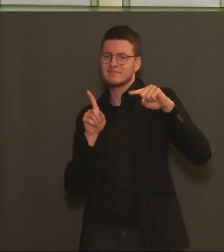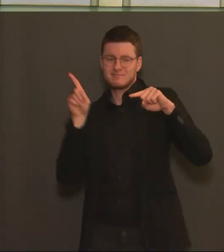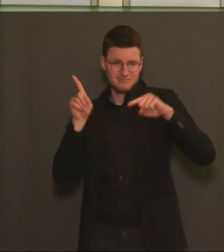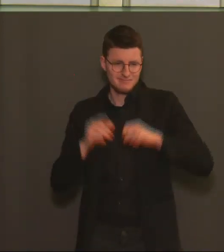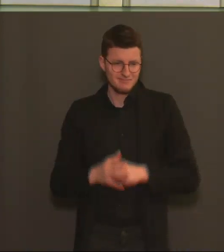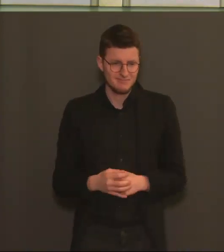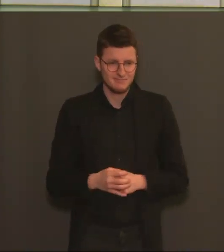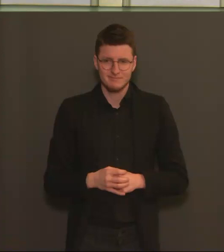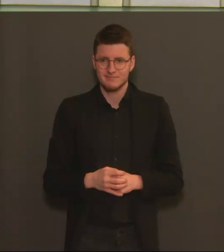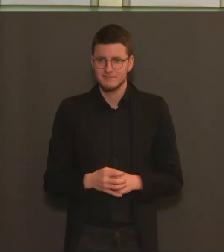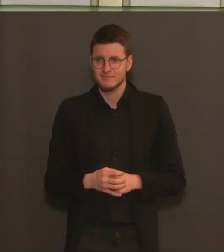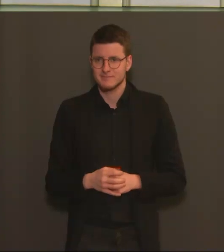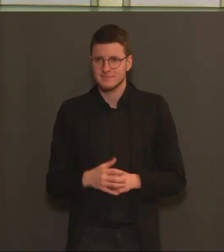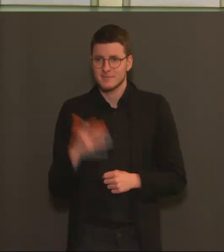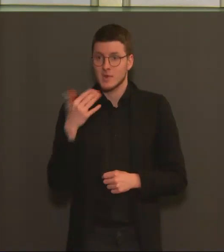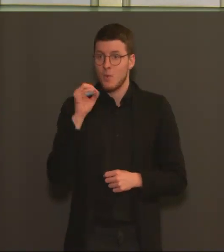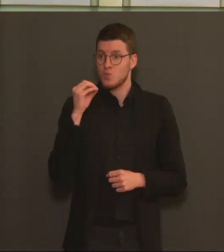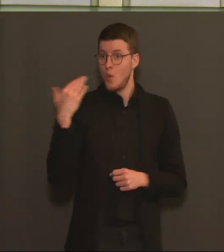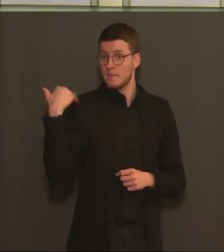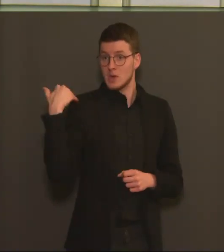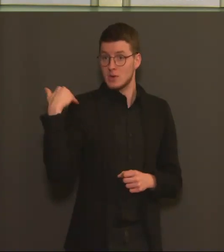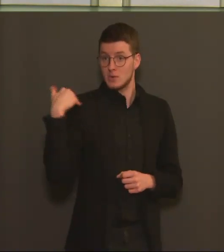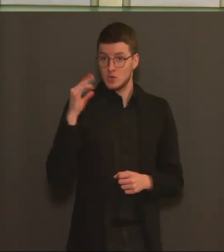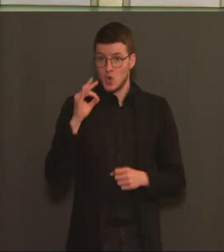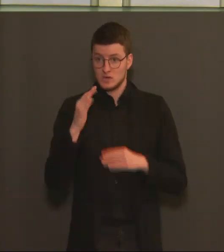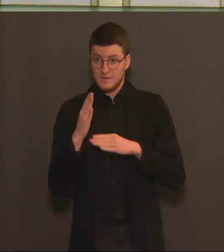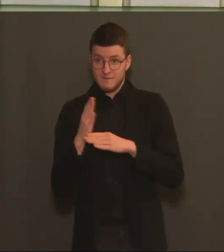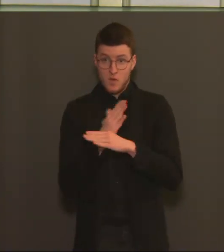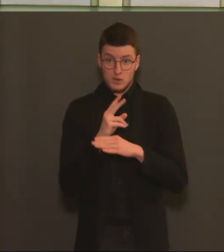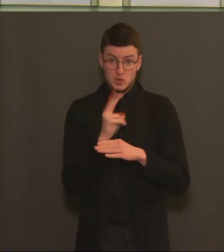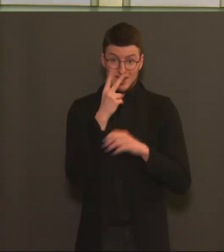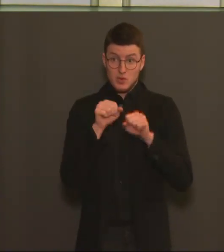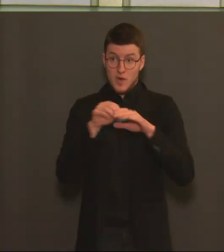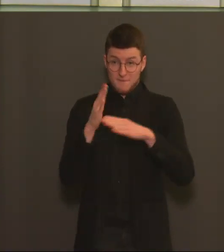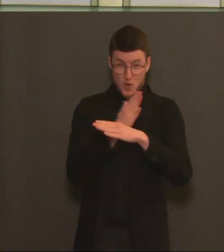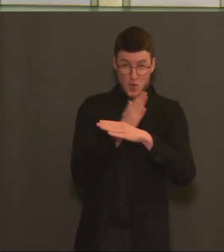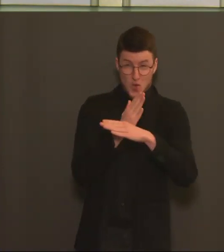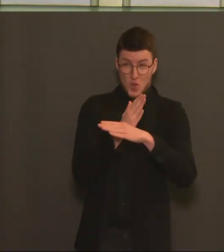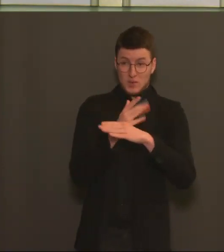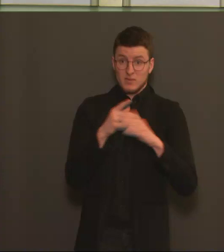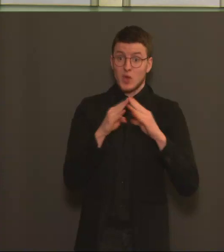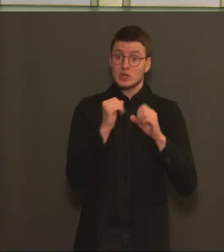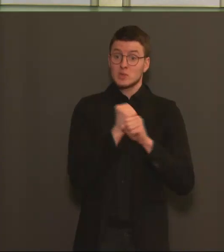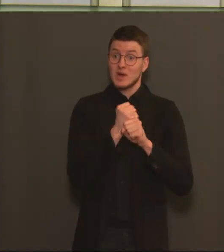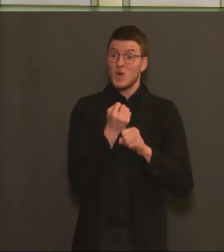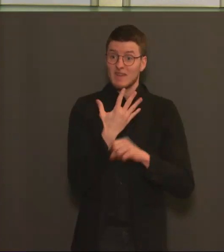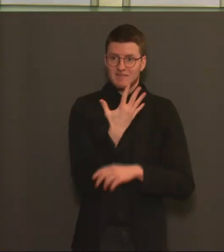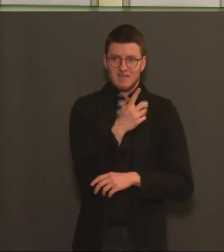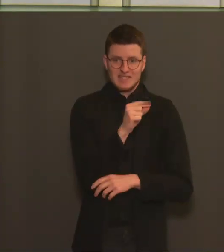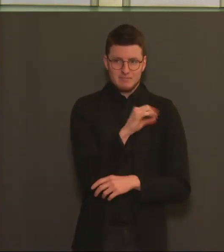Ter vergelijking, in oktober, vlak voor het uitbreken van de tweede golf, was thuiswerk verminderd tot